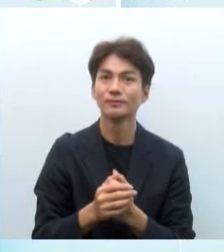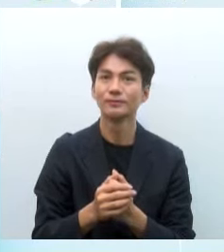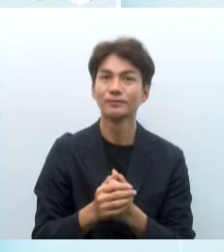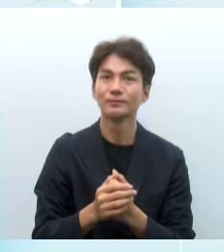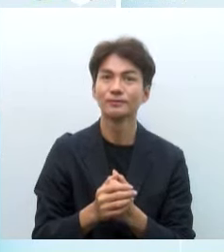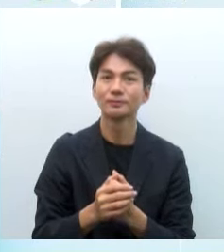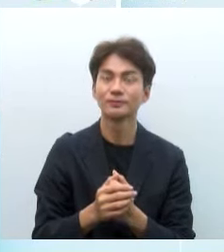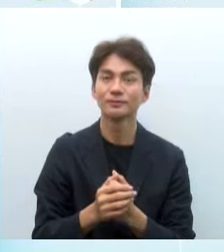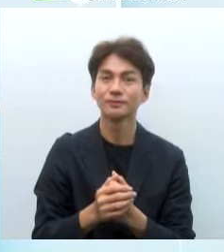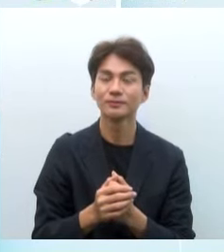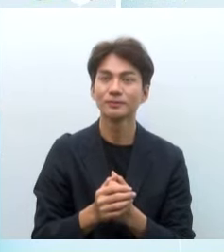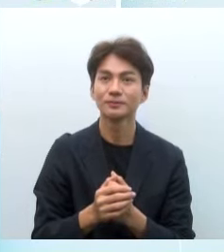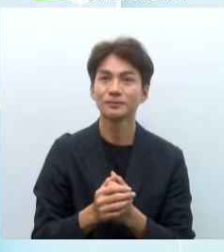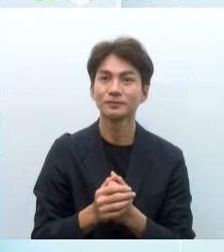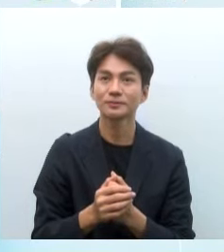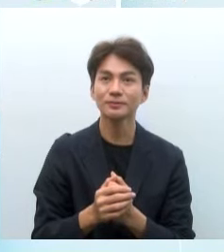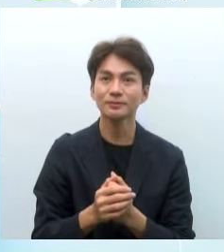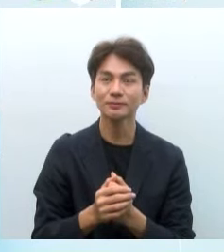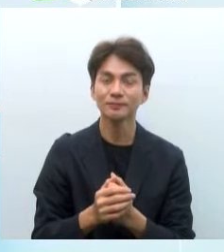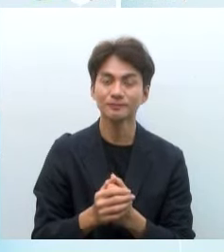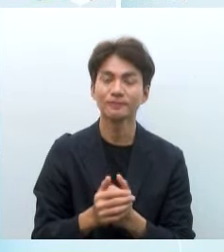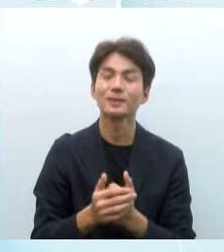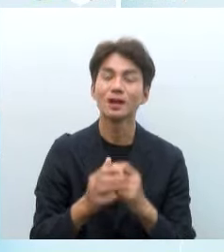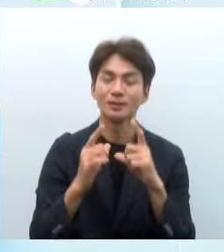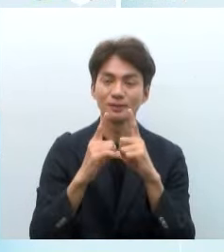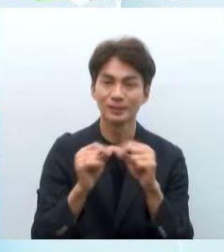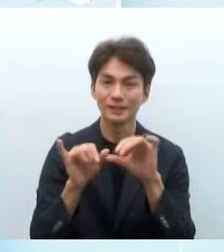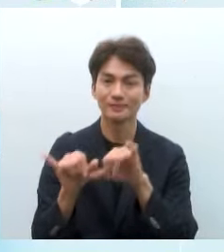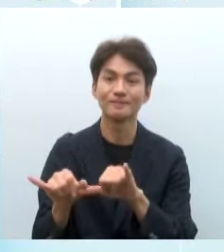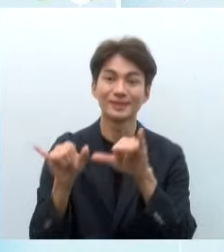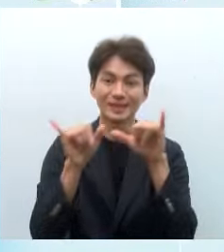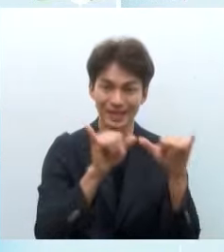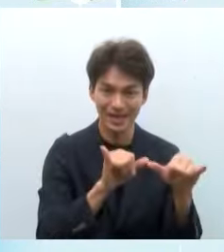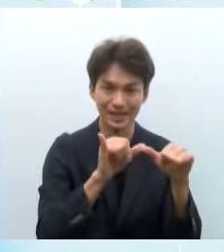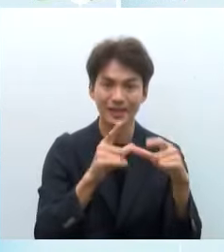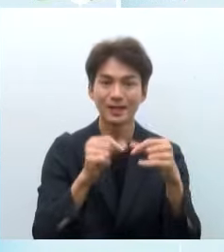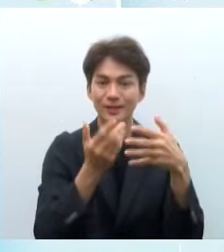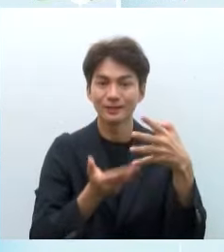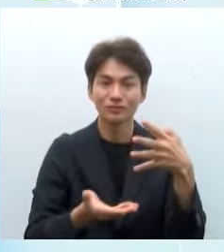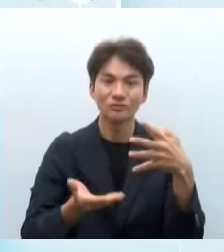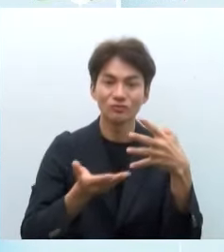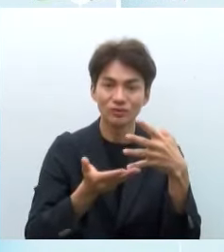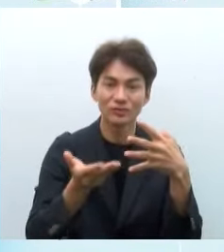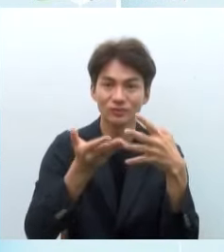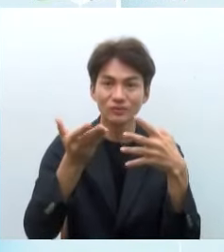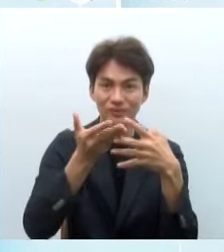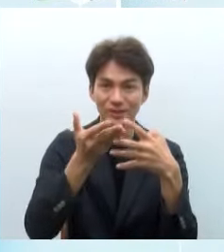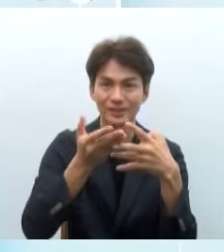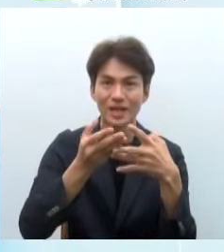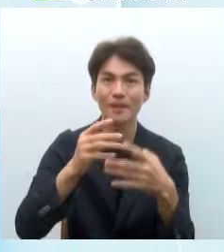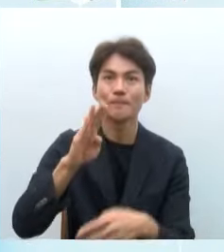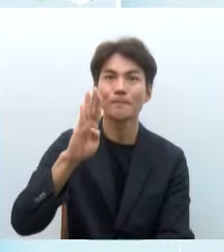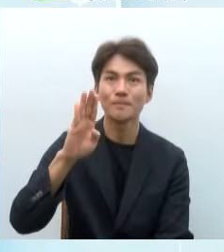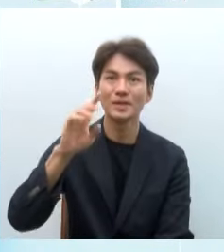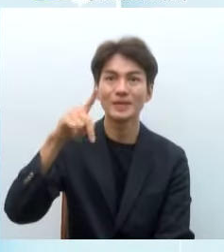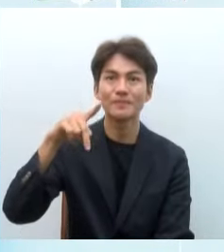การให้มีหรือเลื่อนวิจารณะนะครับตาม DPA นะครับก็มีขั้นต